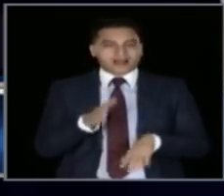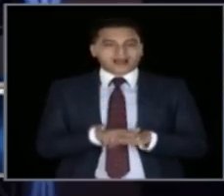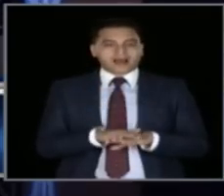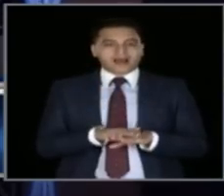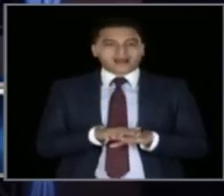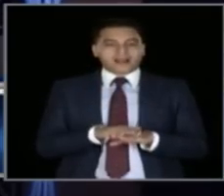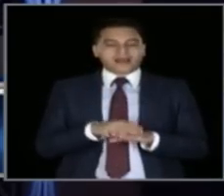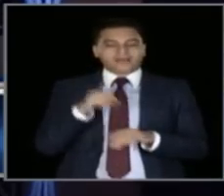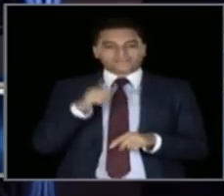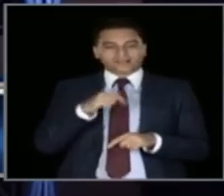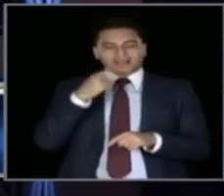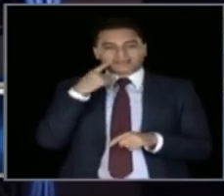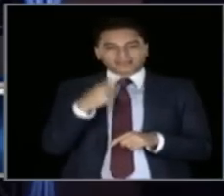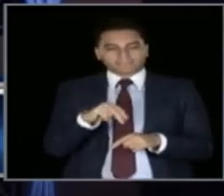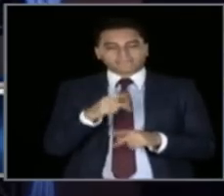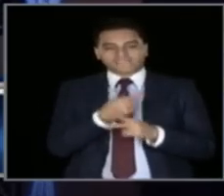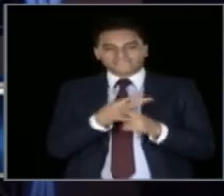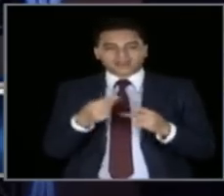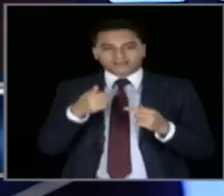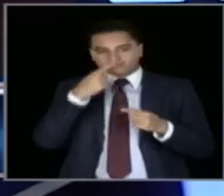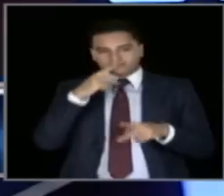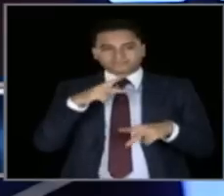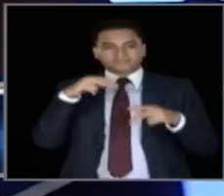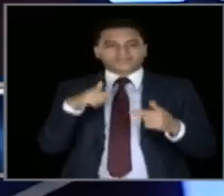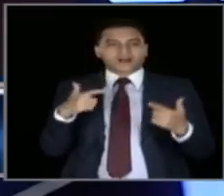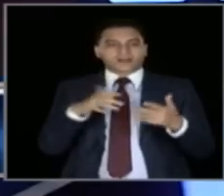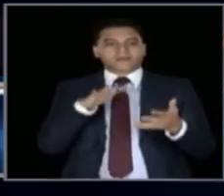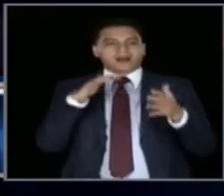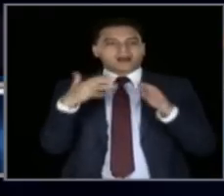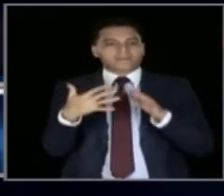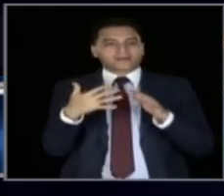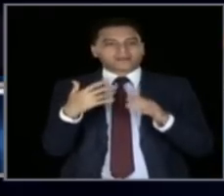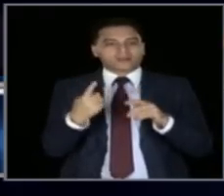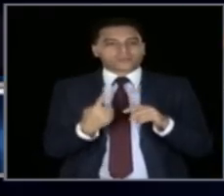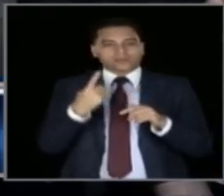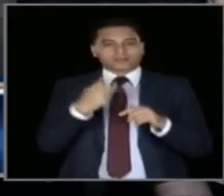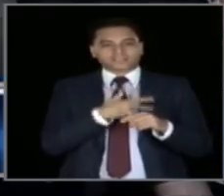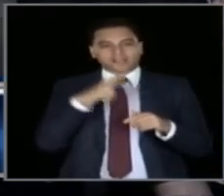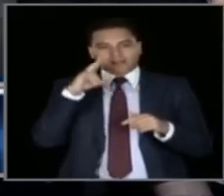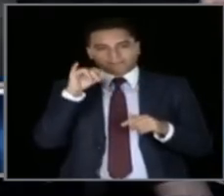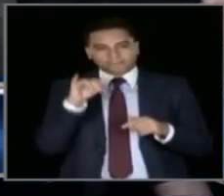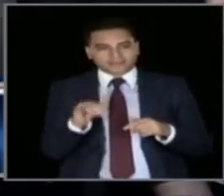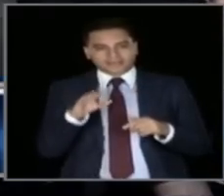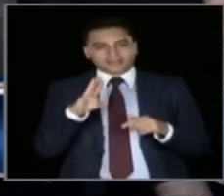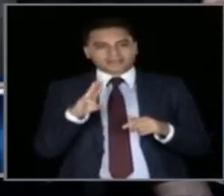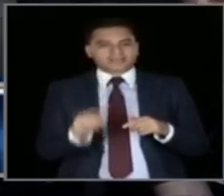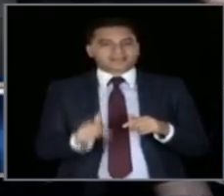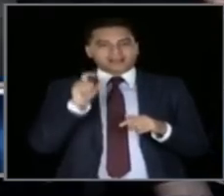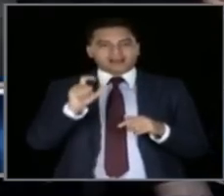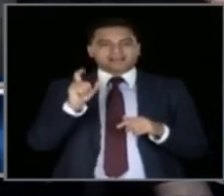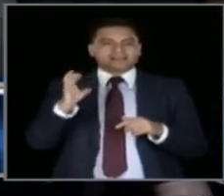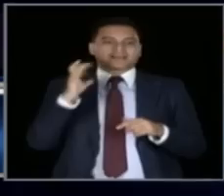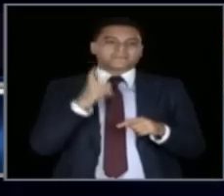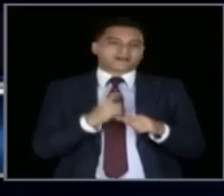السامة خلال الحرب العالمية الأولى. الميثان. عمرو عصام كان نفسه الاجابه تطلع